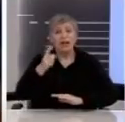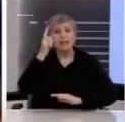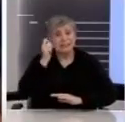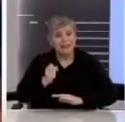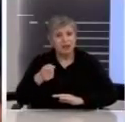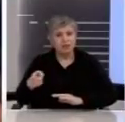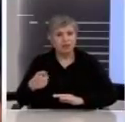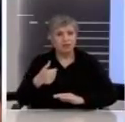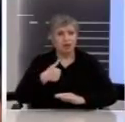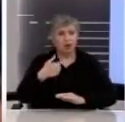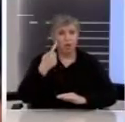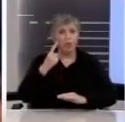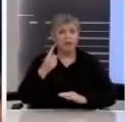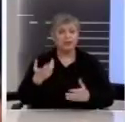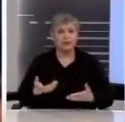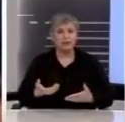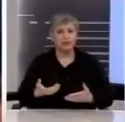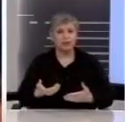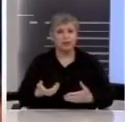Πρωθυπουργός. Και ρωτώ.